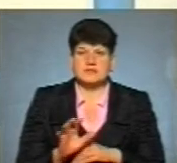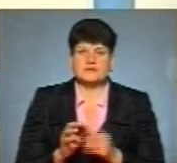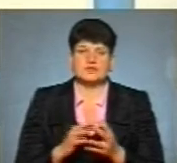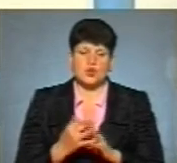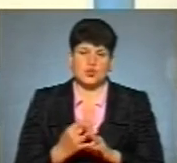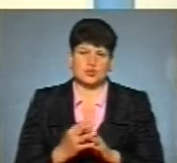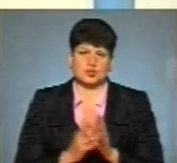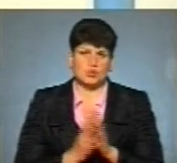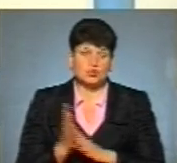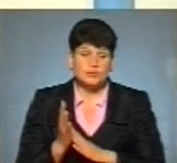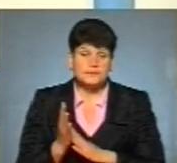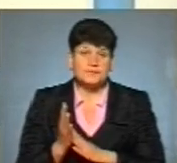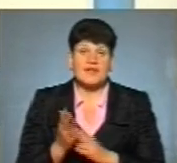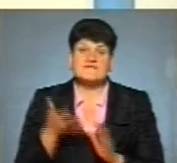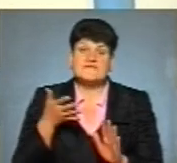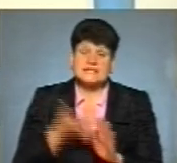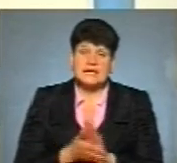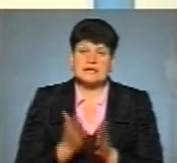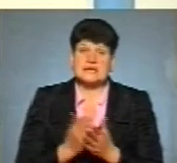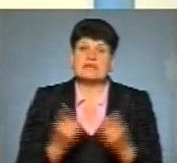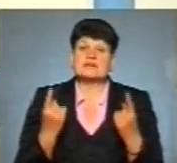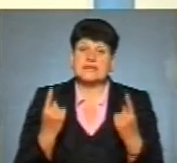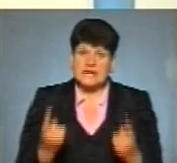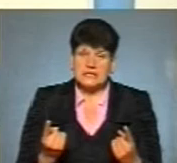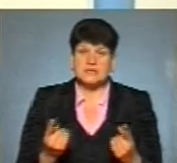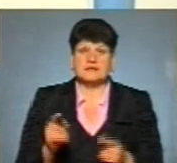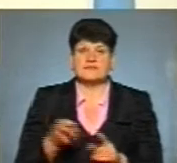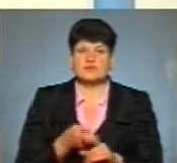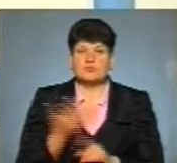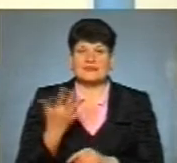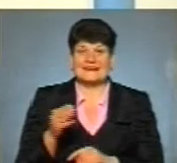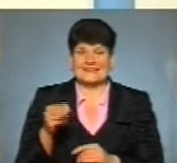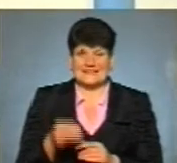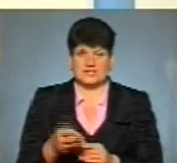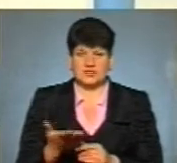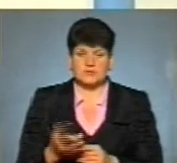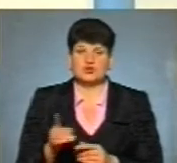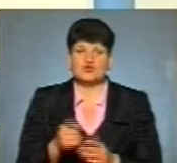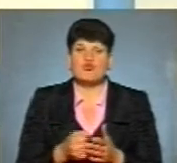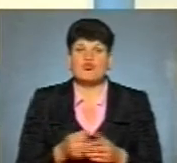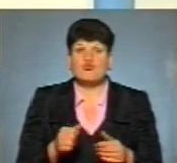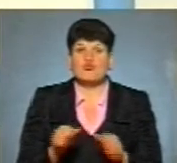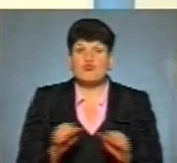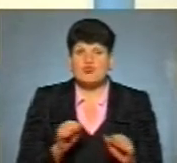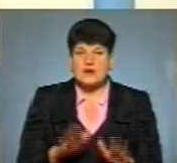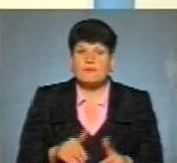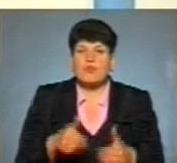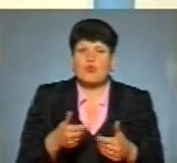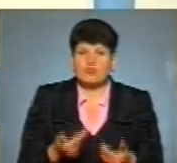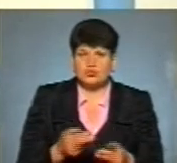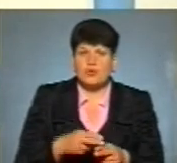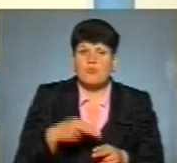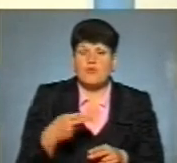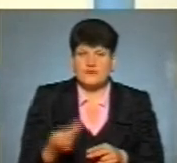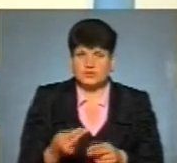сільгоспкультур. Але витрати є досить великі, і в межах 5 тисяч, якщо і уряд пропонує відшкодувати